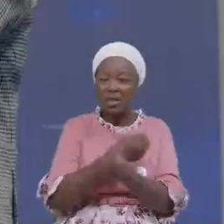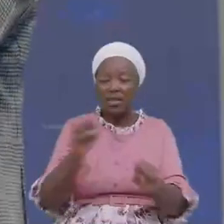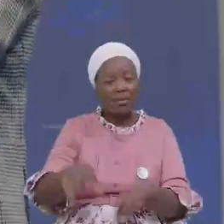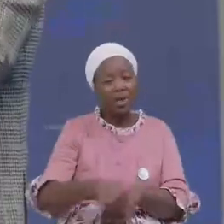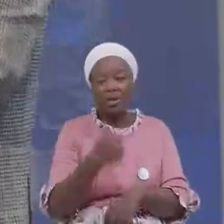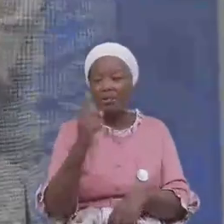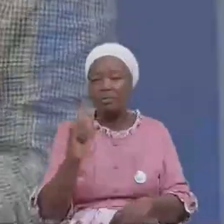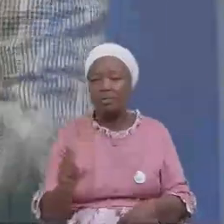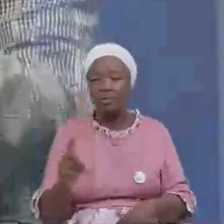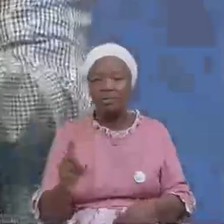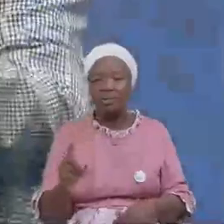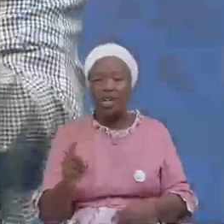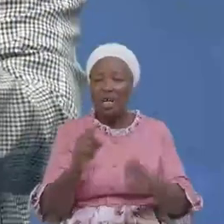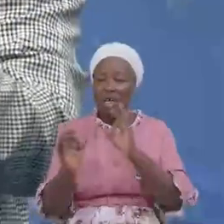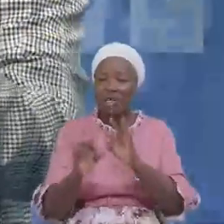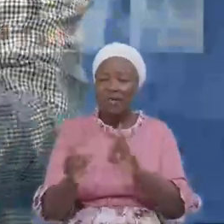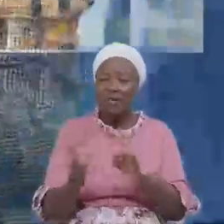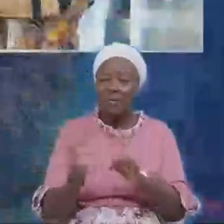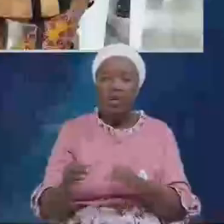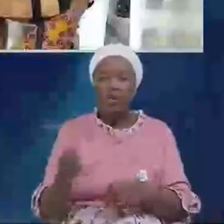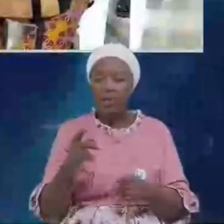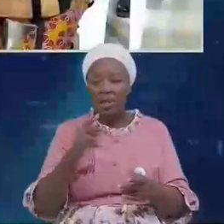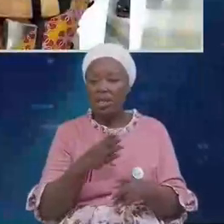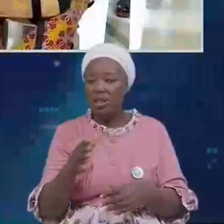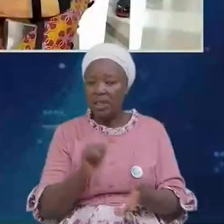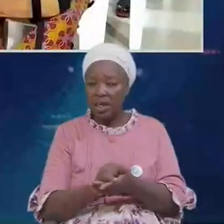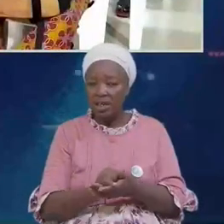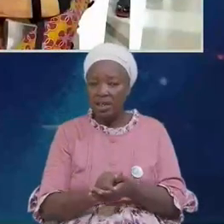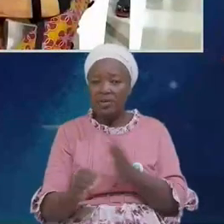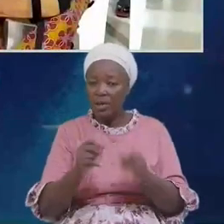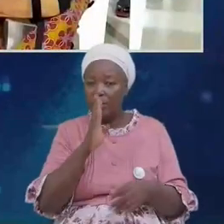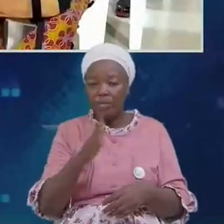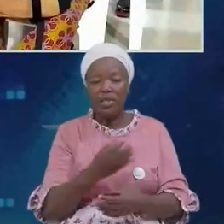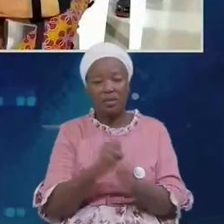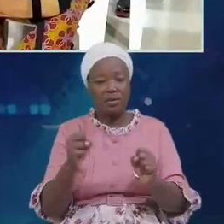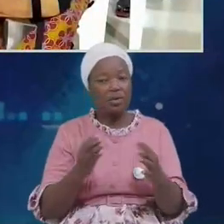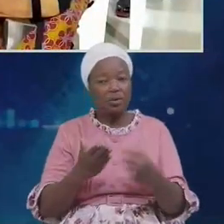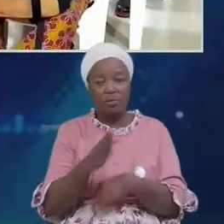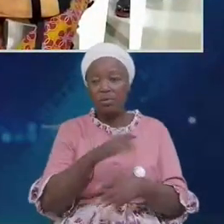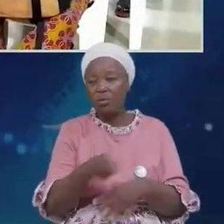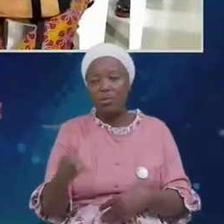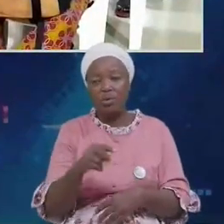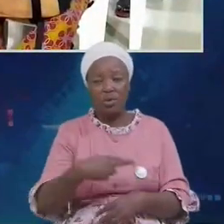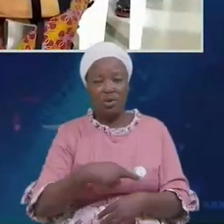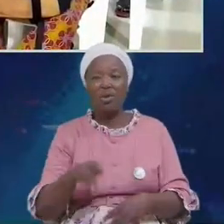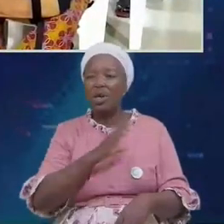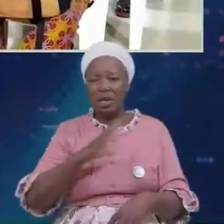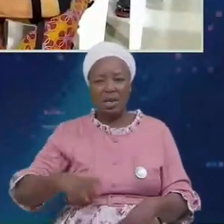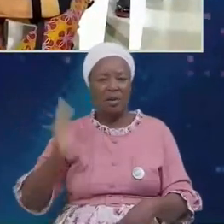personne. S'il pouvait avoir le salut par ces religions, Christ ne serait pas venu. Mais